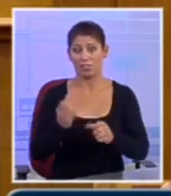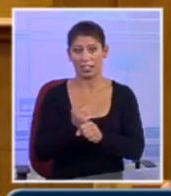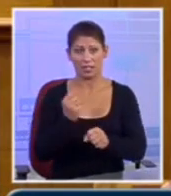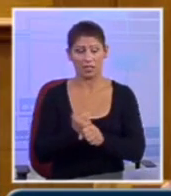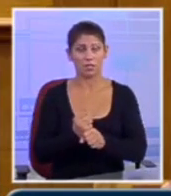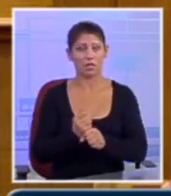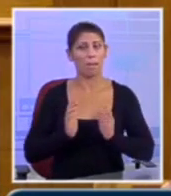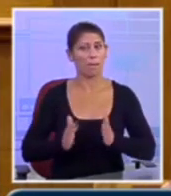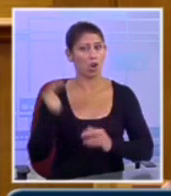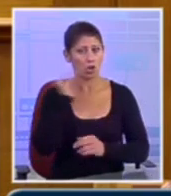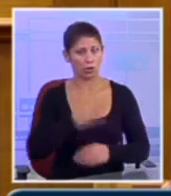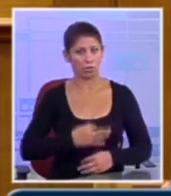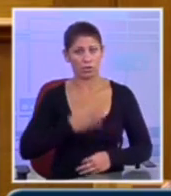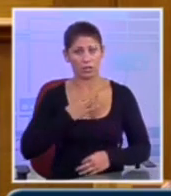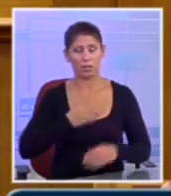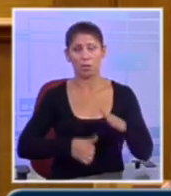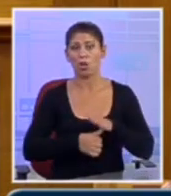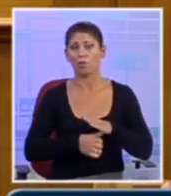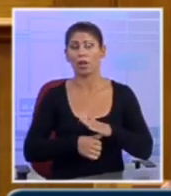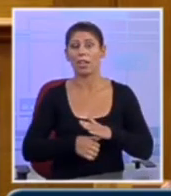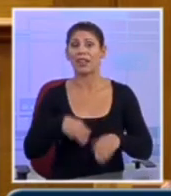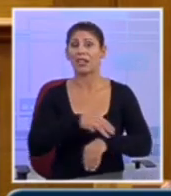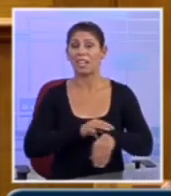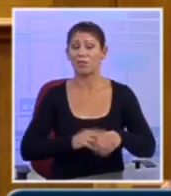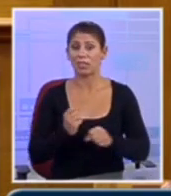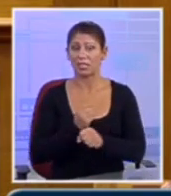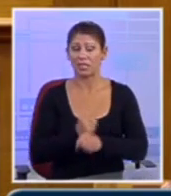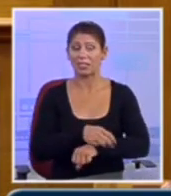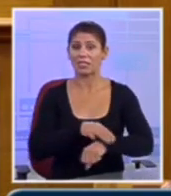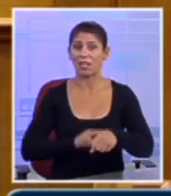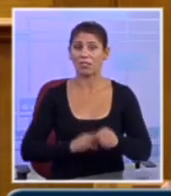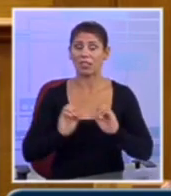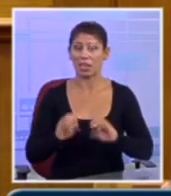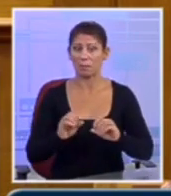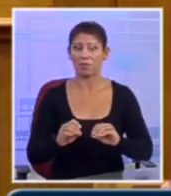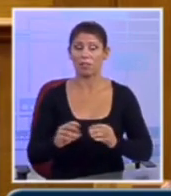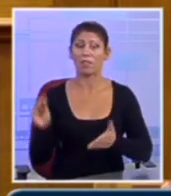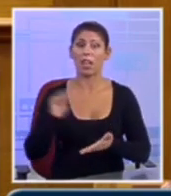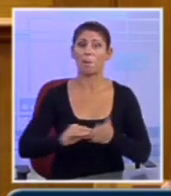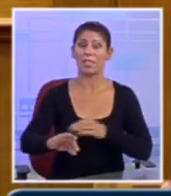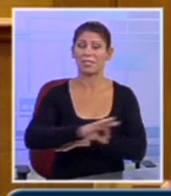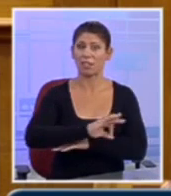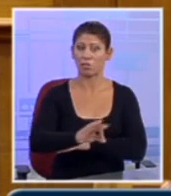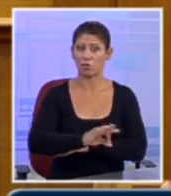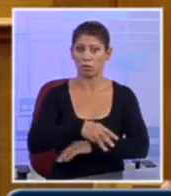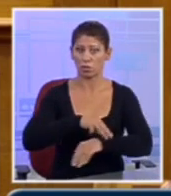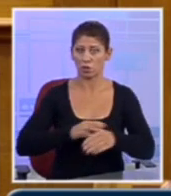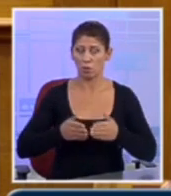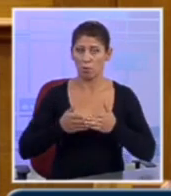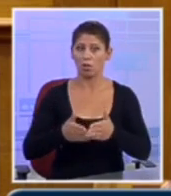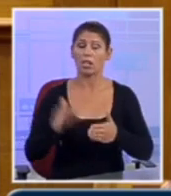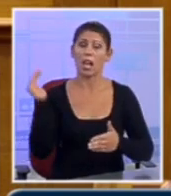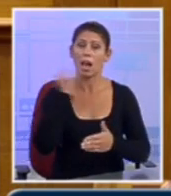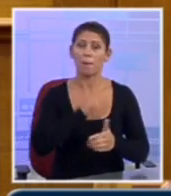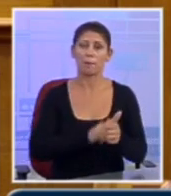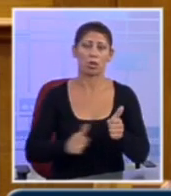προχωρώ γρήγορα κύριε Πρόεδρε, η ναυτική εργασία, η ναυτική εκπαίδευση, ο επανασχεδιασμός της ακτοπλοείας είναι στις